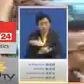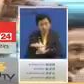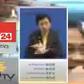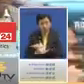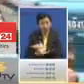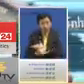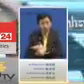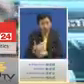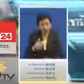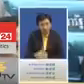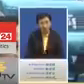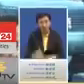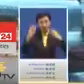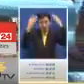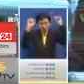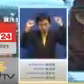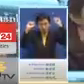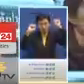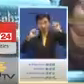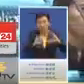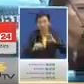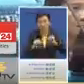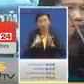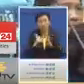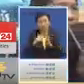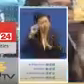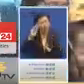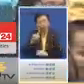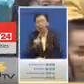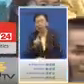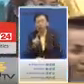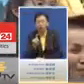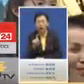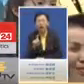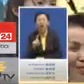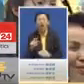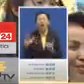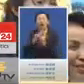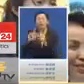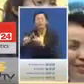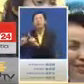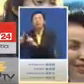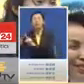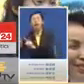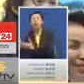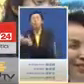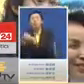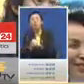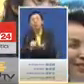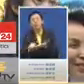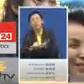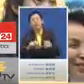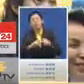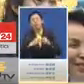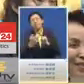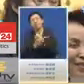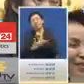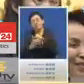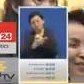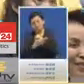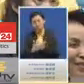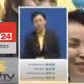ายประเทศประธานาธิบดีปราบยาบ้าไม่ได้จนปัญญาแล้วต้องให้ประเทศอื่นเข้าไปปราบให้ท่านประธานครับ